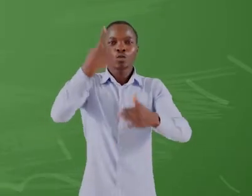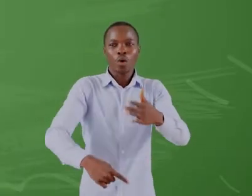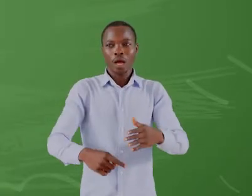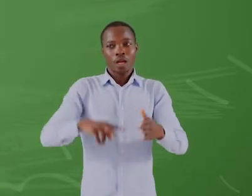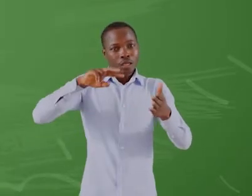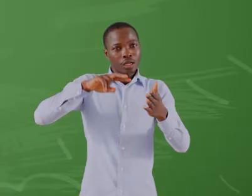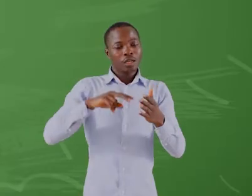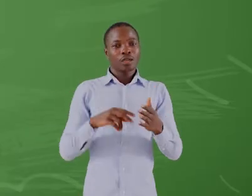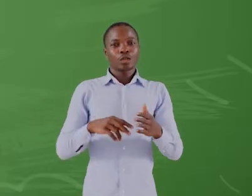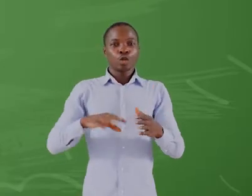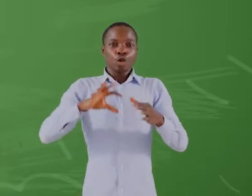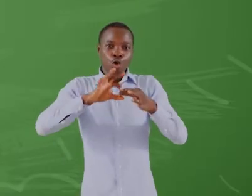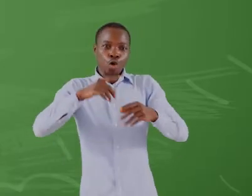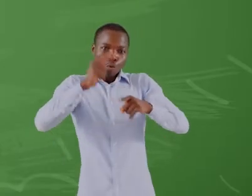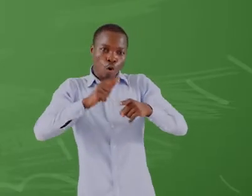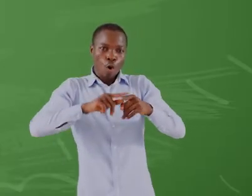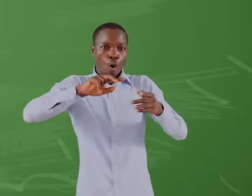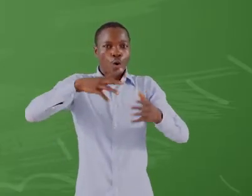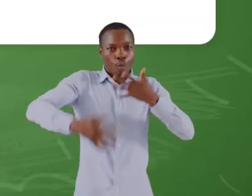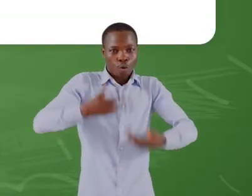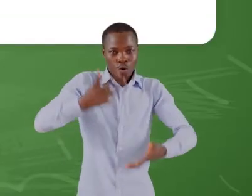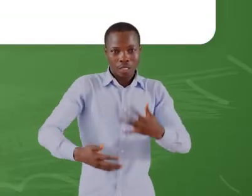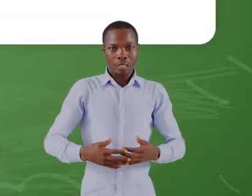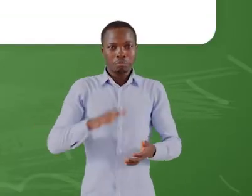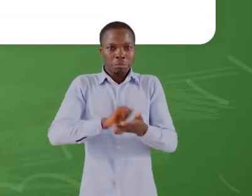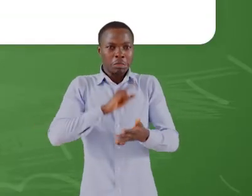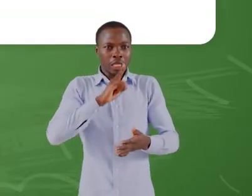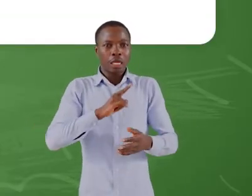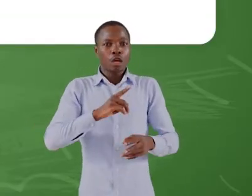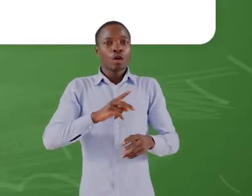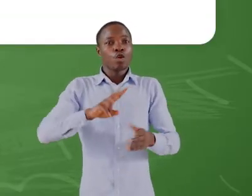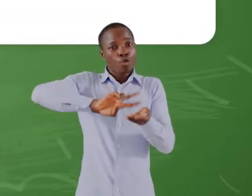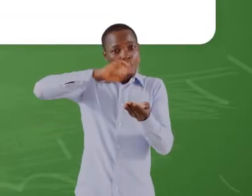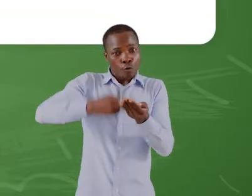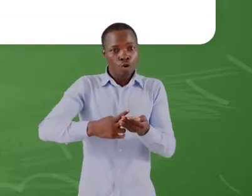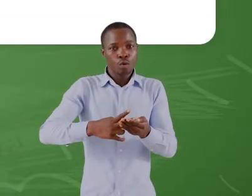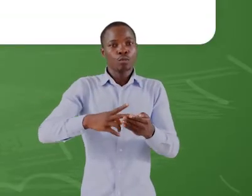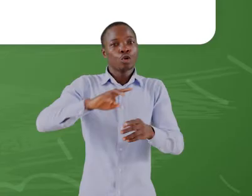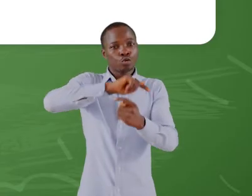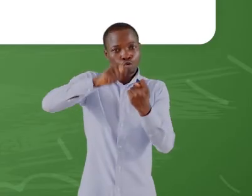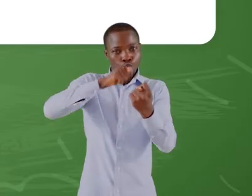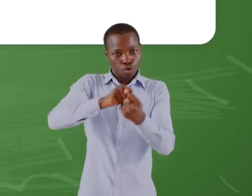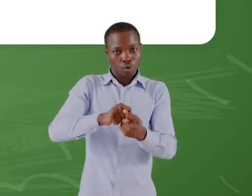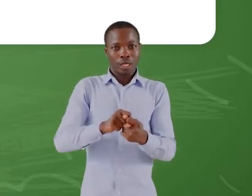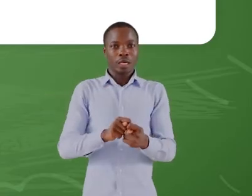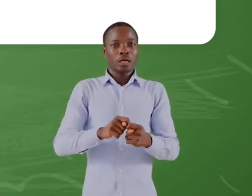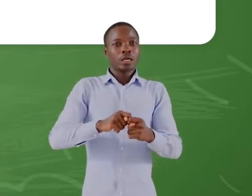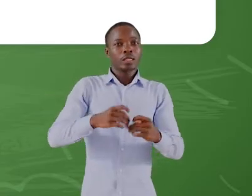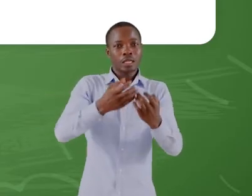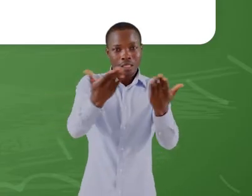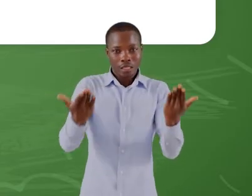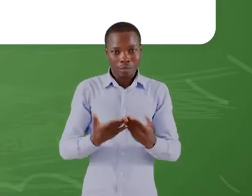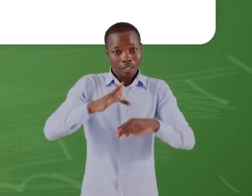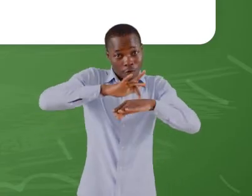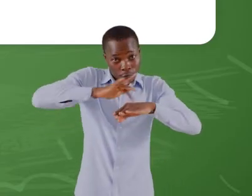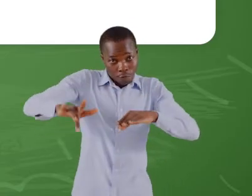de porosité? La porosité d'un sol est le volume total des espaces laissés libres entre les particules